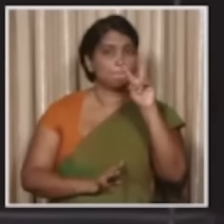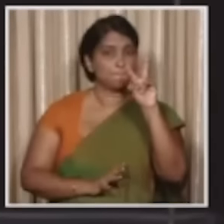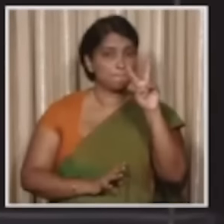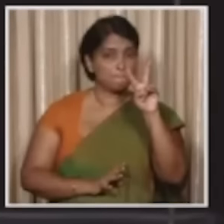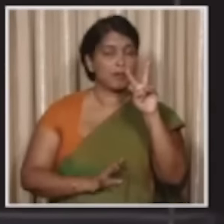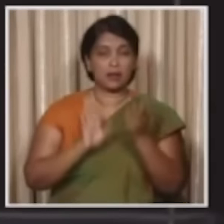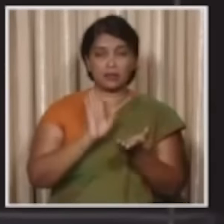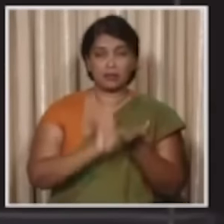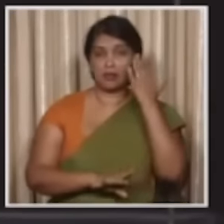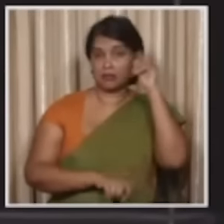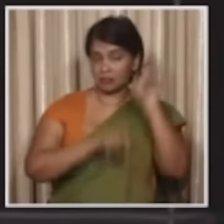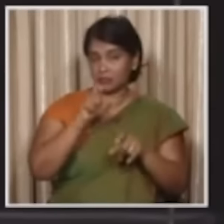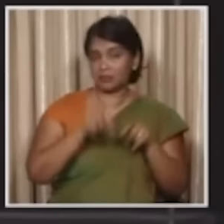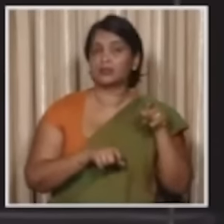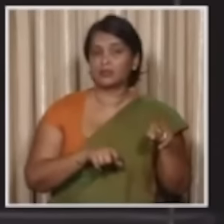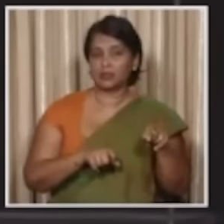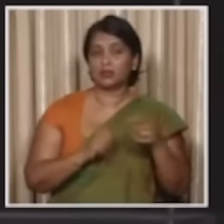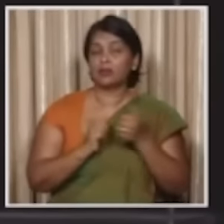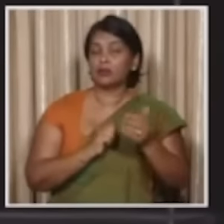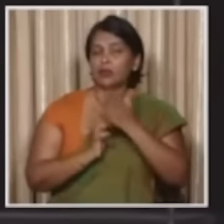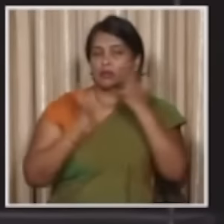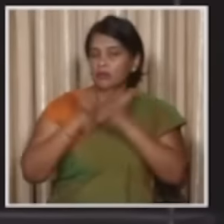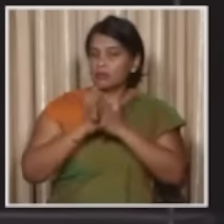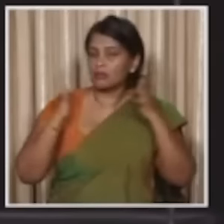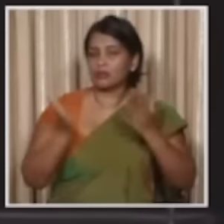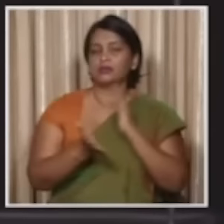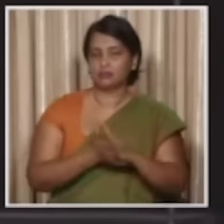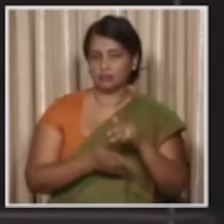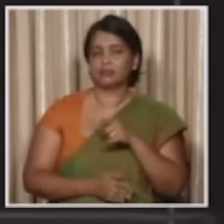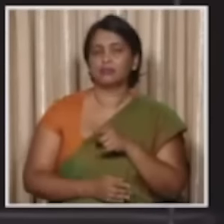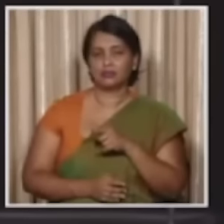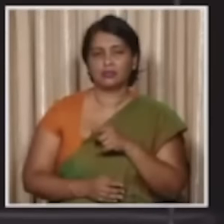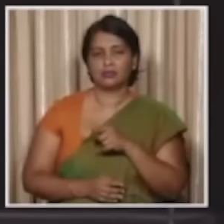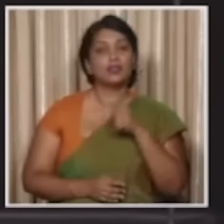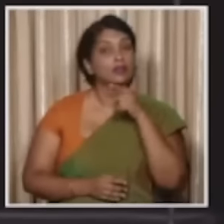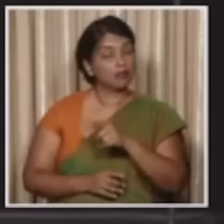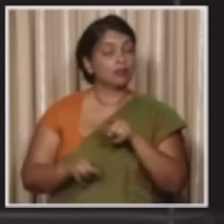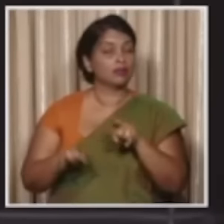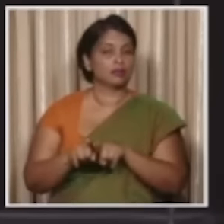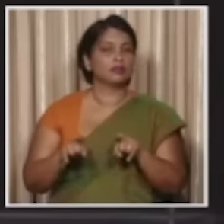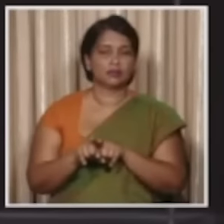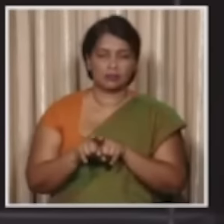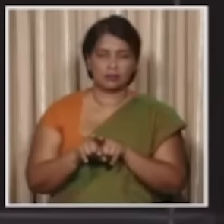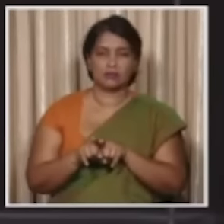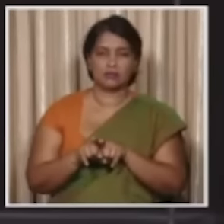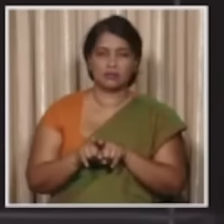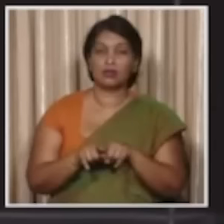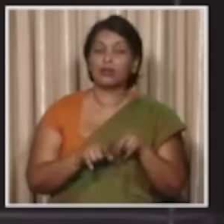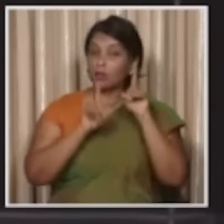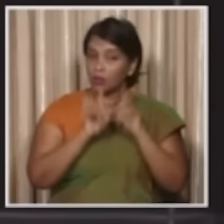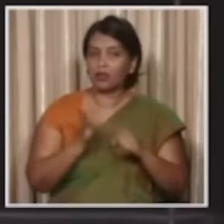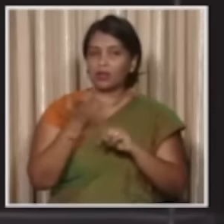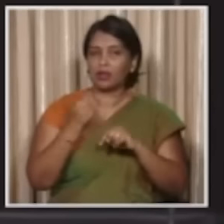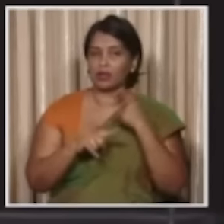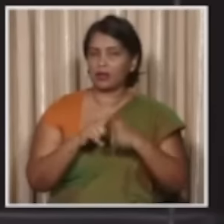152කට වඩා සිටින කාන්තාවන් වෙනුවෙන් කළ හැකි ලොකුම දෙයක් ඒක. ඊට අමතරව එහෙම බදු